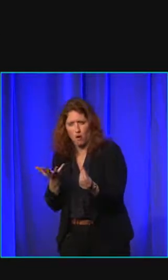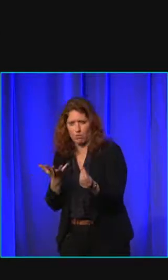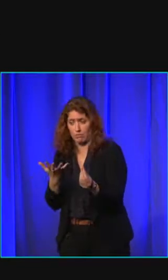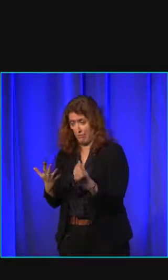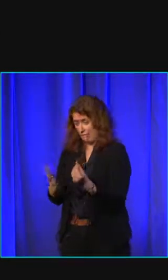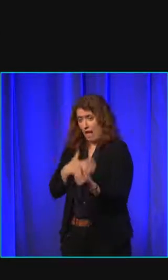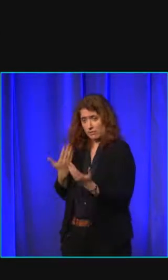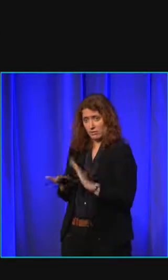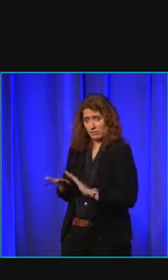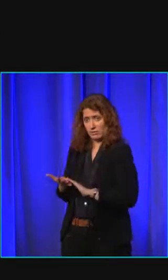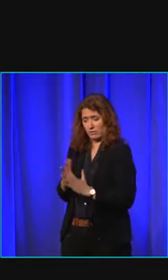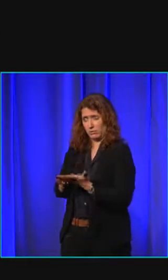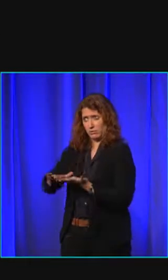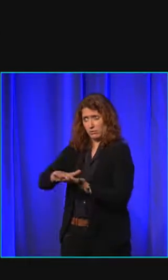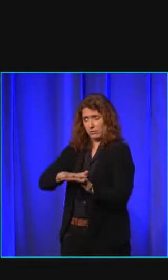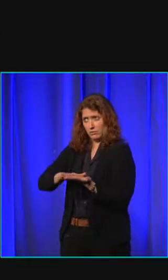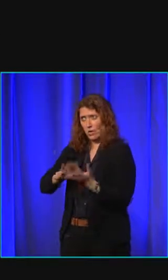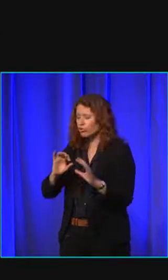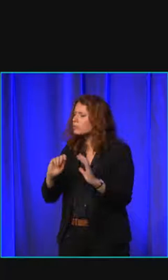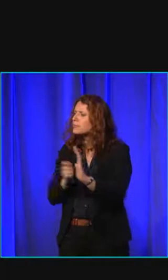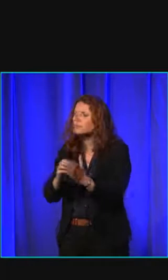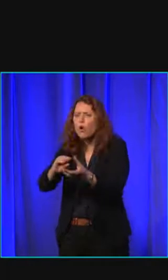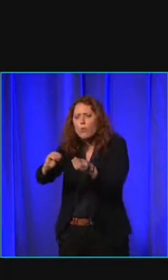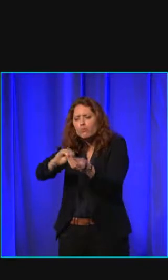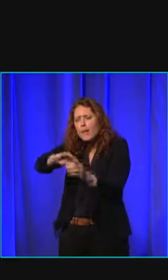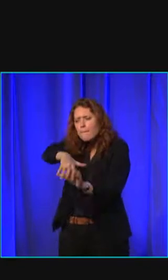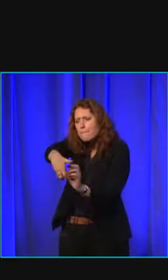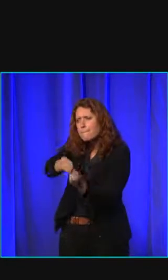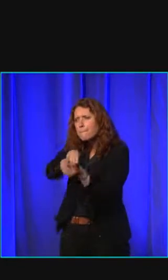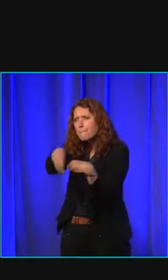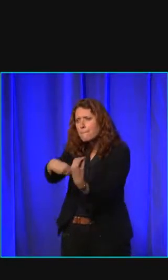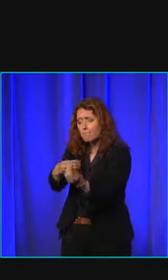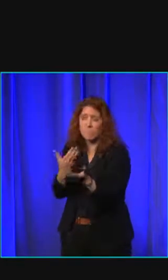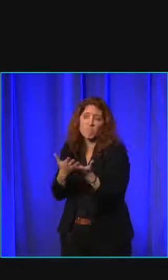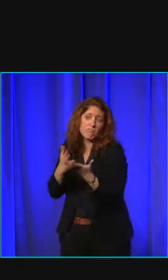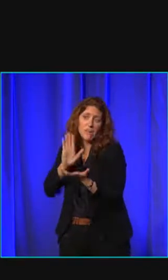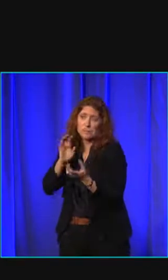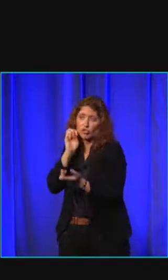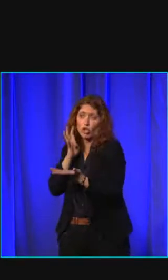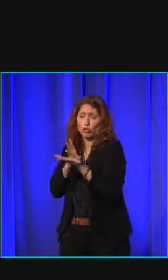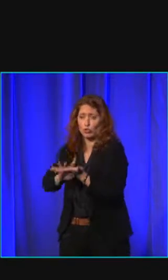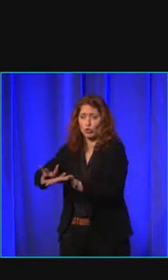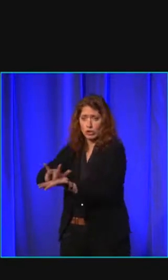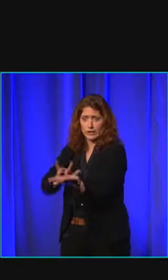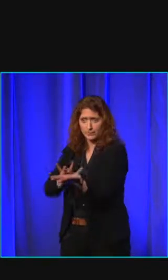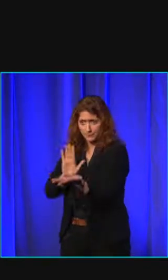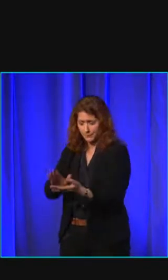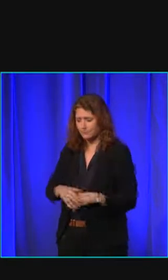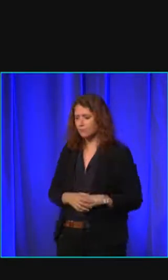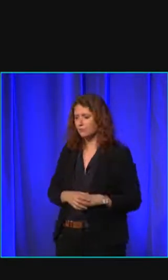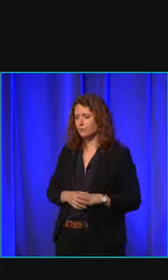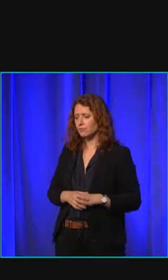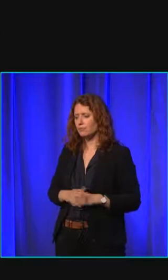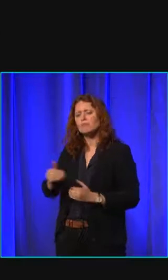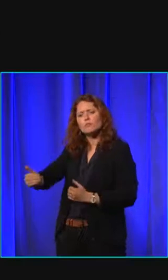Et donc, en manipulant cet objet, c'est ce qu'on appelle le sens du toucher. Dans le domaine sportif, on